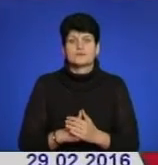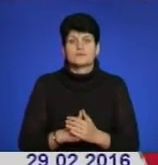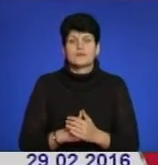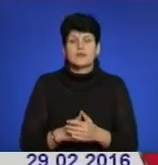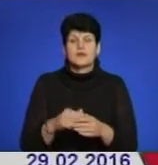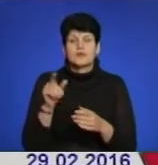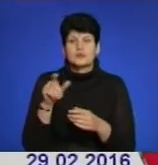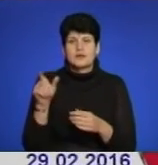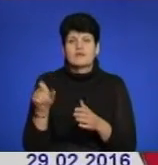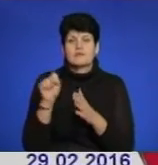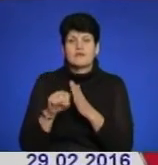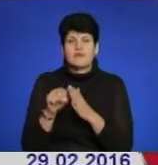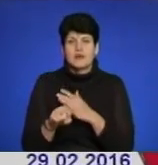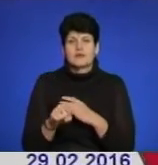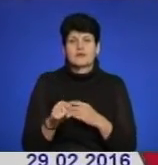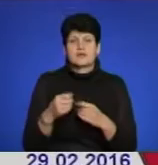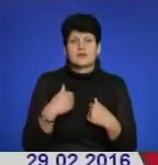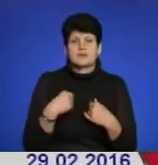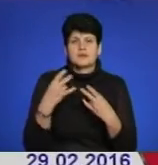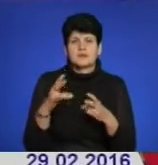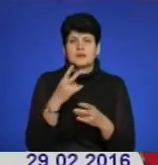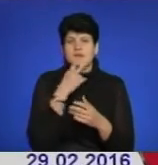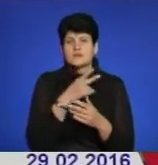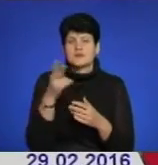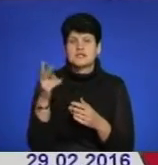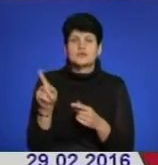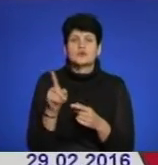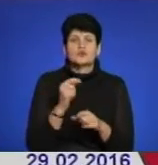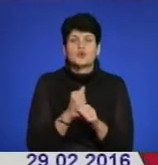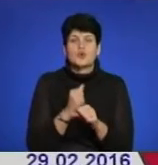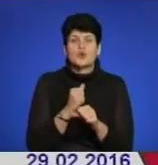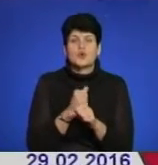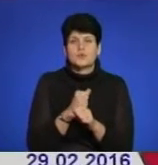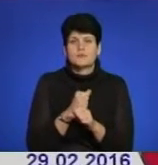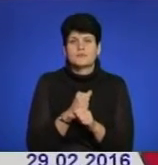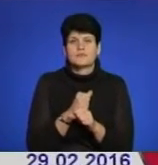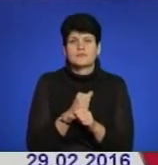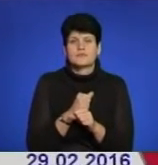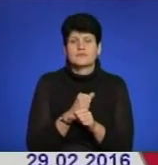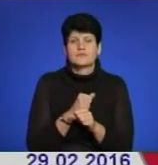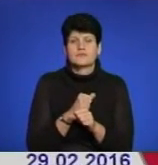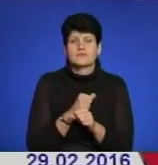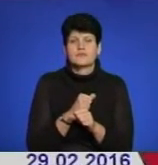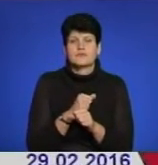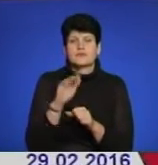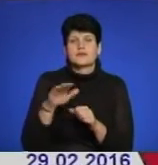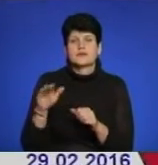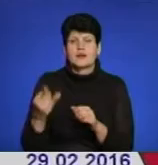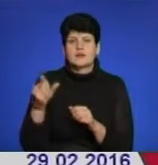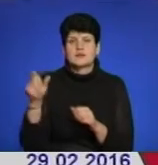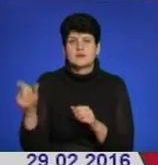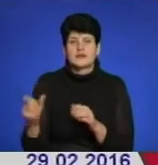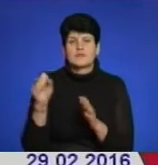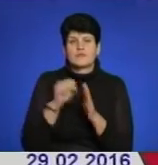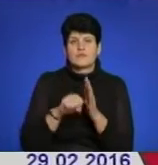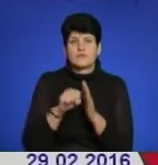нам тут то балакаєте, нам тут то того не треба. Вон дивіться, що робите, туди вон діти людські вбивають. Де запісні? Мусимо